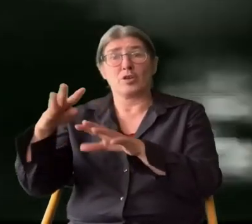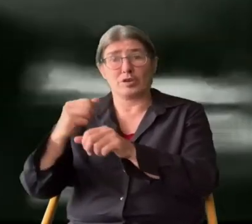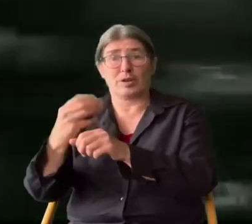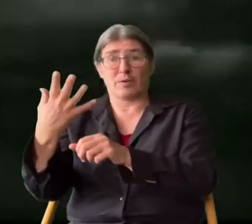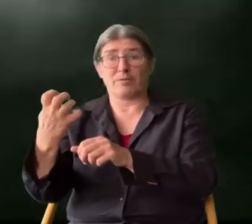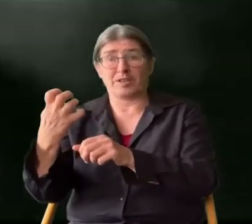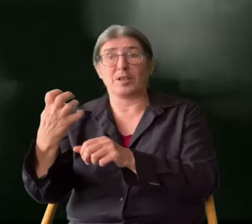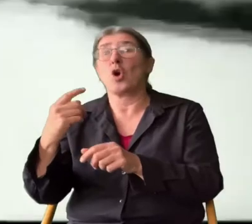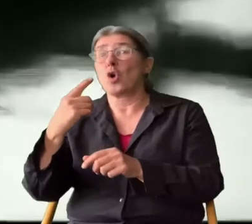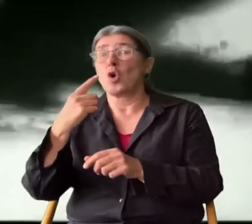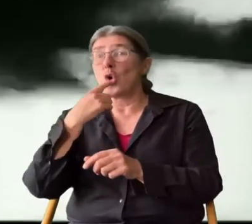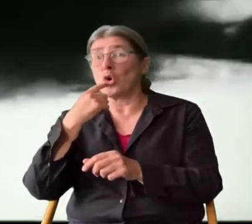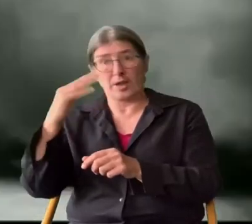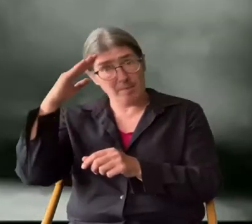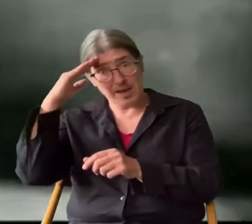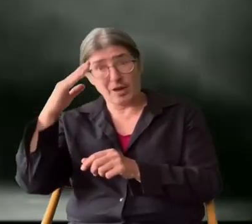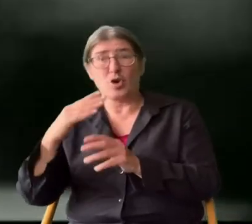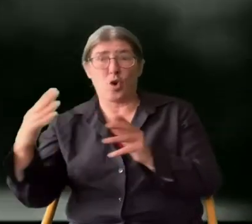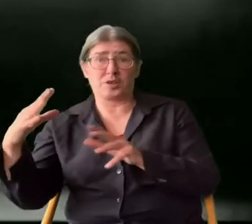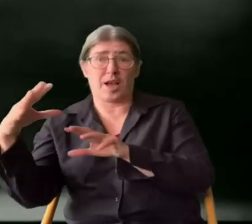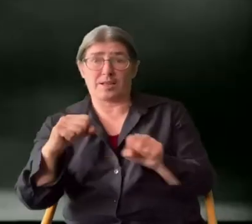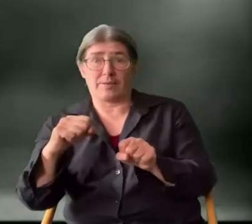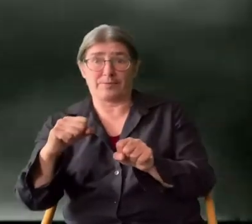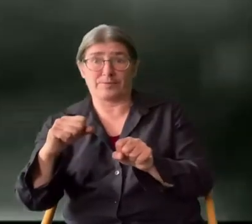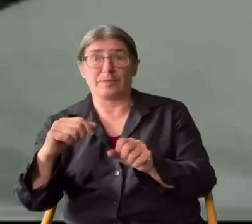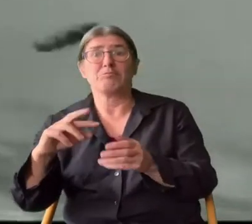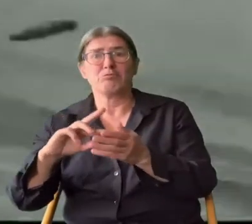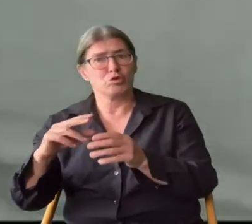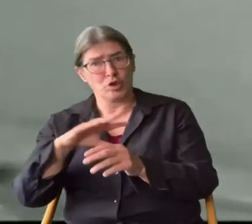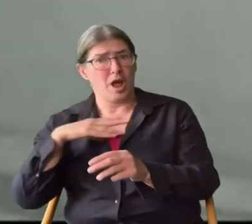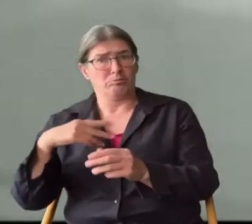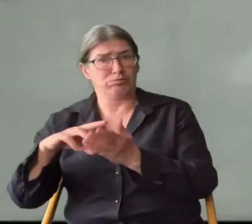Januar 1945. Großangriff der Roten Armee im Osten. Lange erwartet.